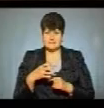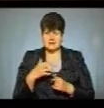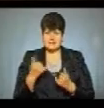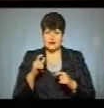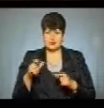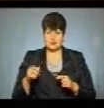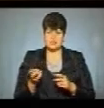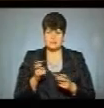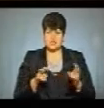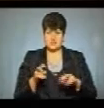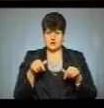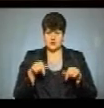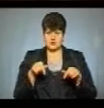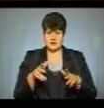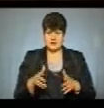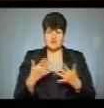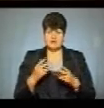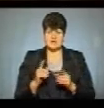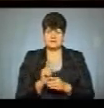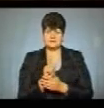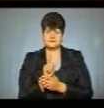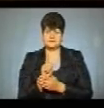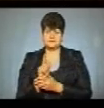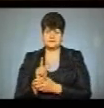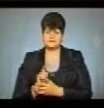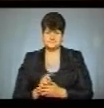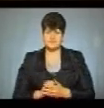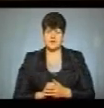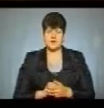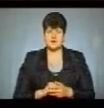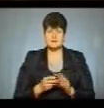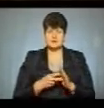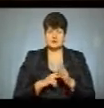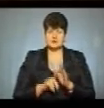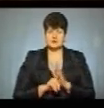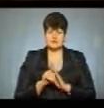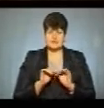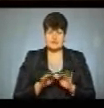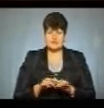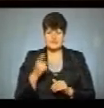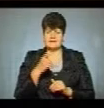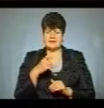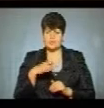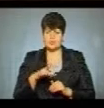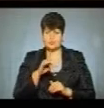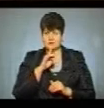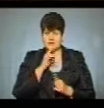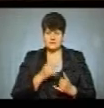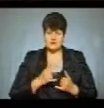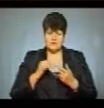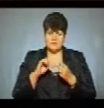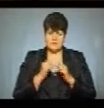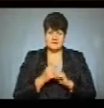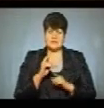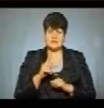люди, які прийшли сюди, вже запалюють лампадки, планують розпочати акцію з хвилини мовчання та вшанування пам'яті Катерини